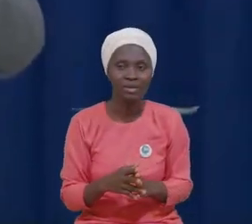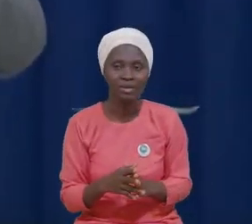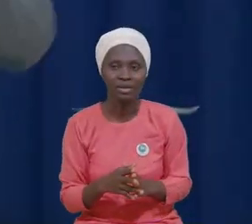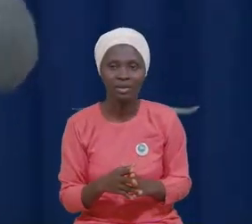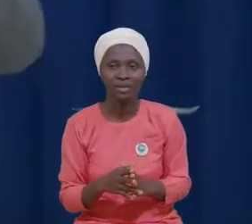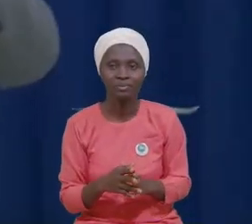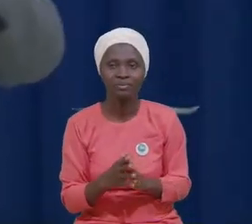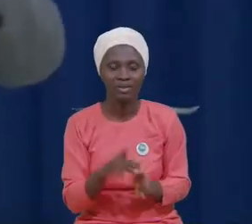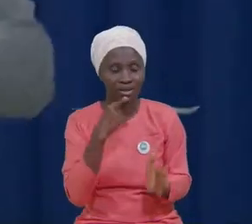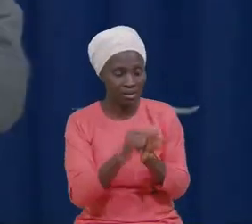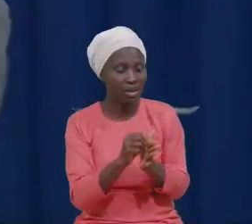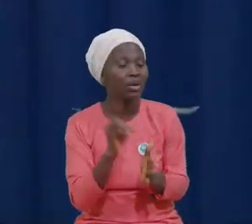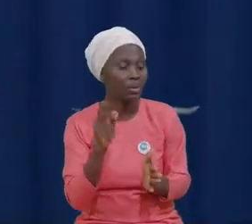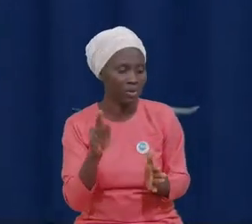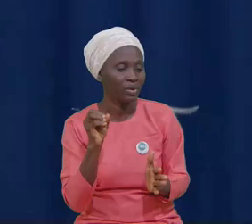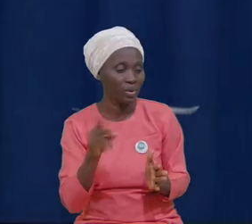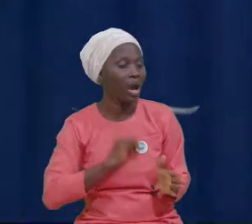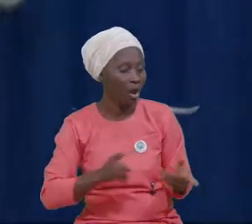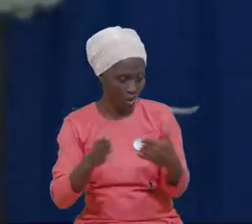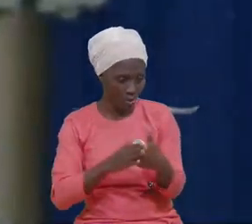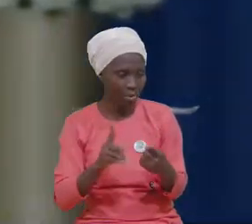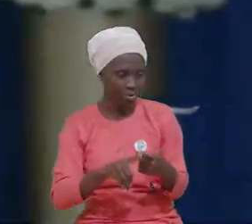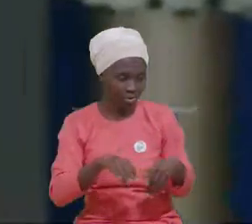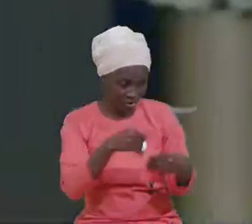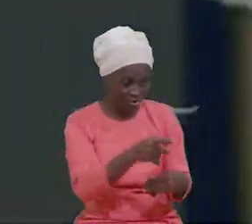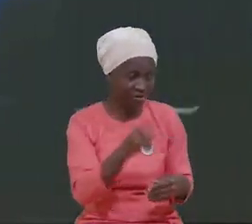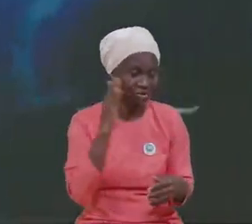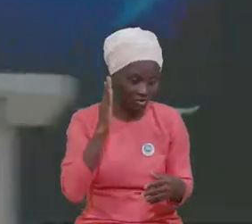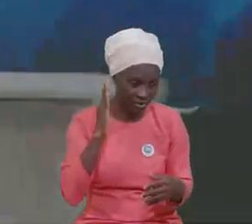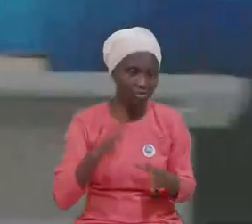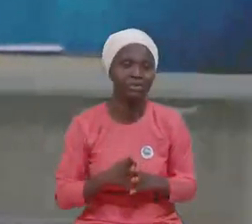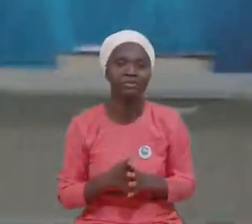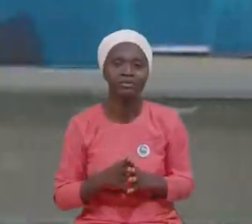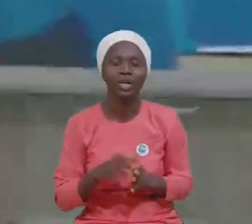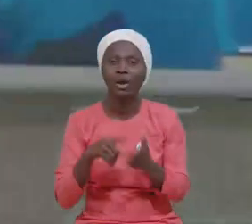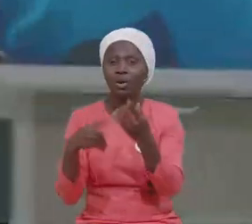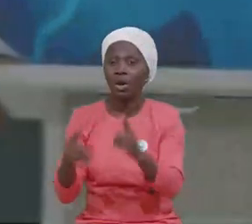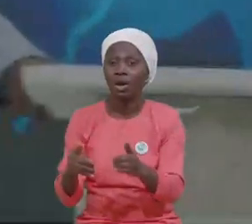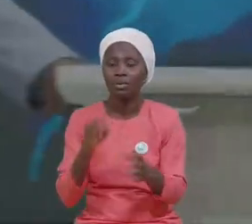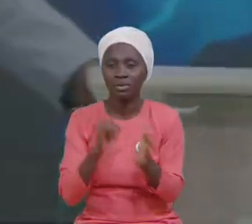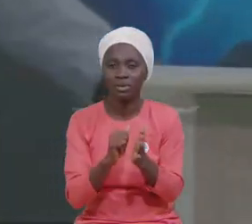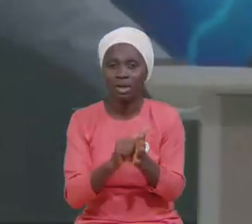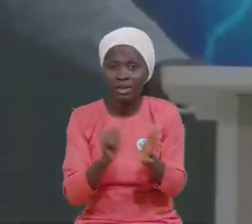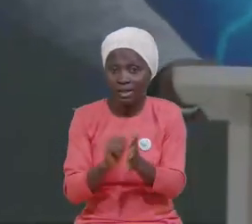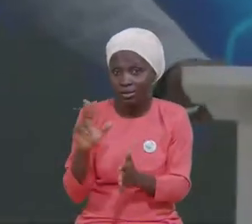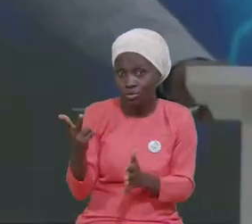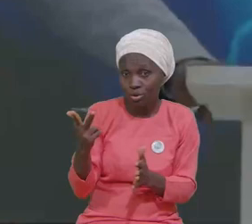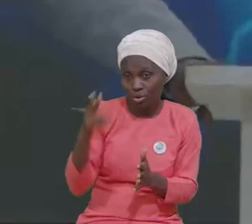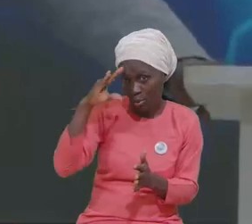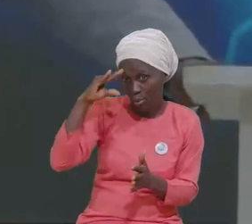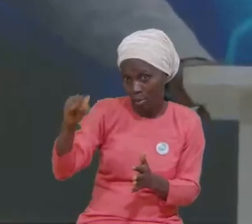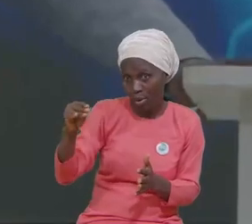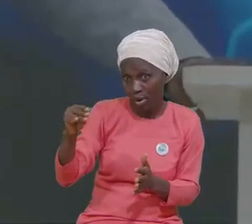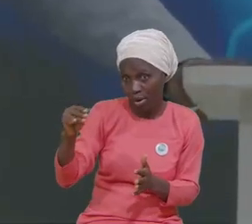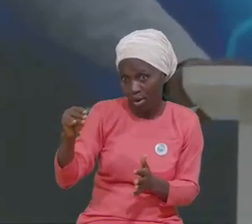Non, non, c'est bon, c'est bon. Je reviendrai après et donner le témoignage. Qu'est-ce qui se passait? C'est en fait, le